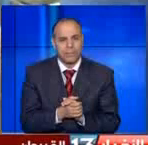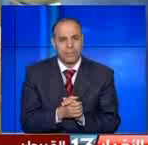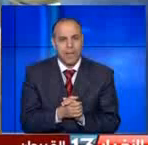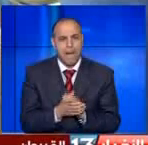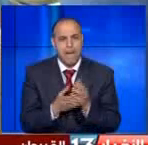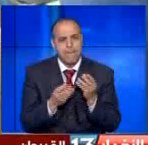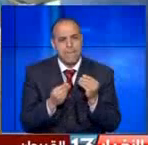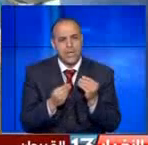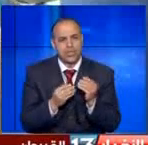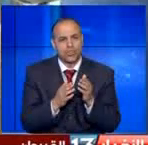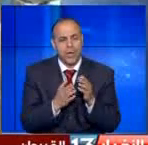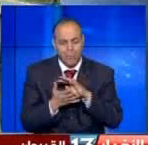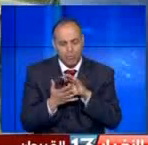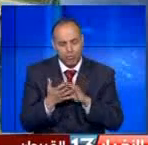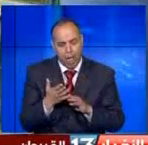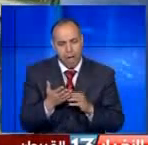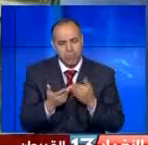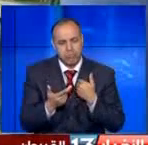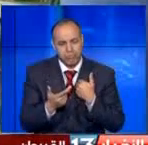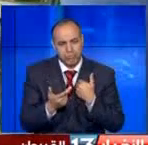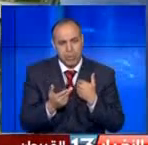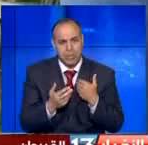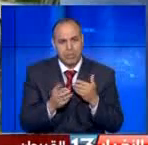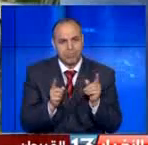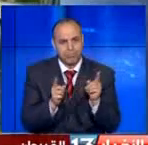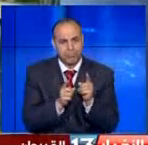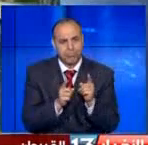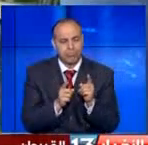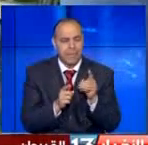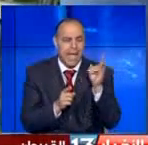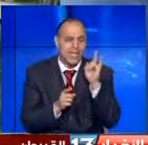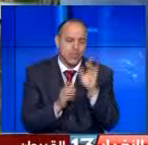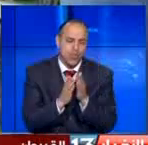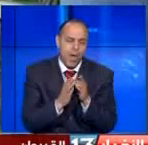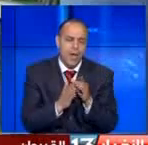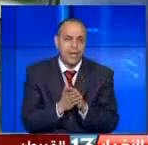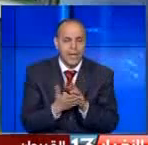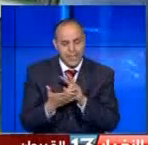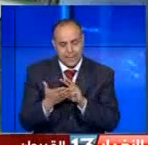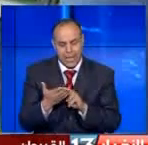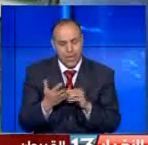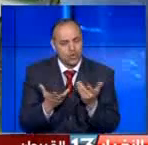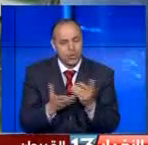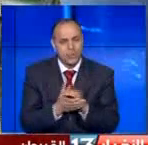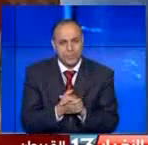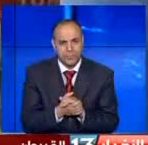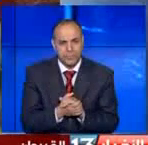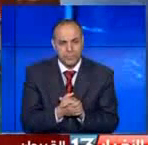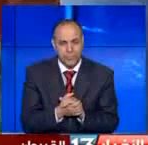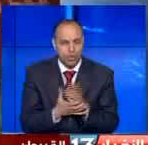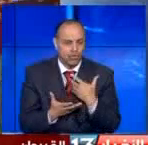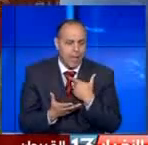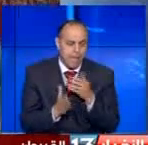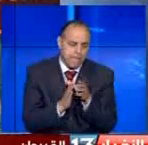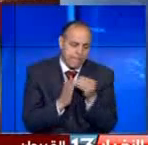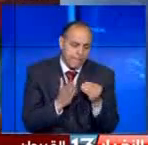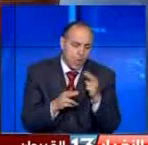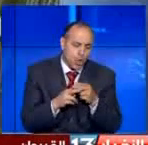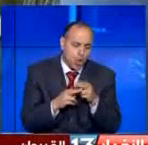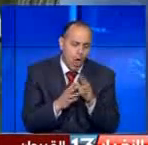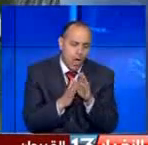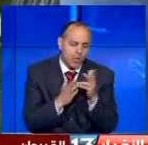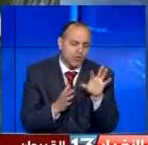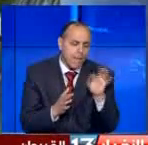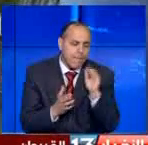برشا، معناها قصص شعرية. مكتبة عمومية نلخصوا قصص ونقرأ. وشنو نوعية القصص هكا اللي